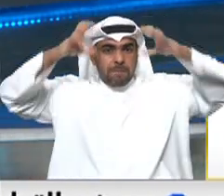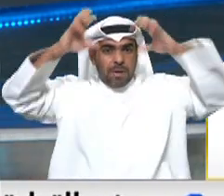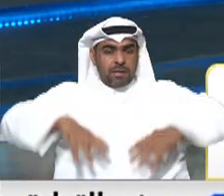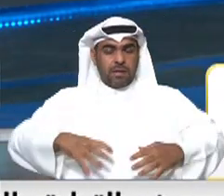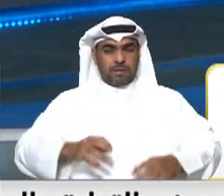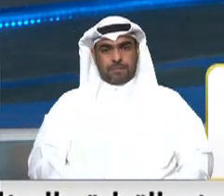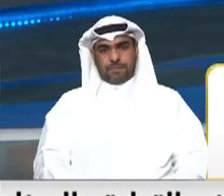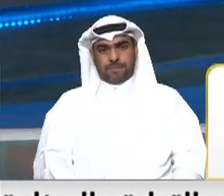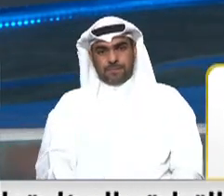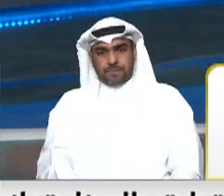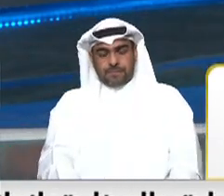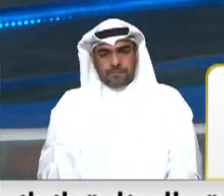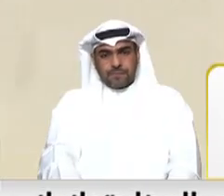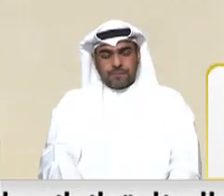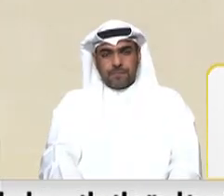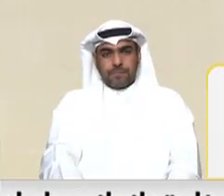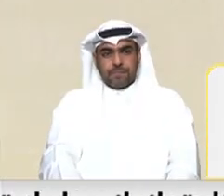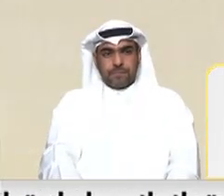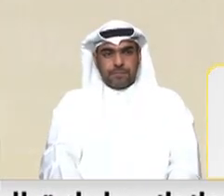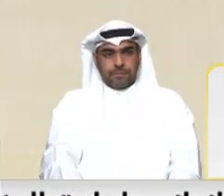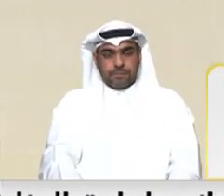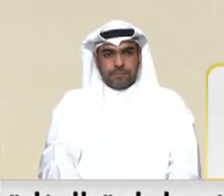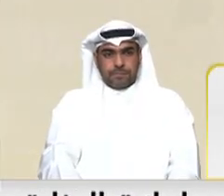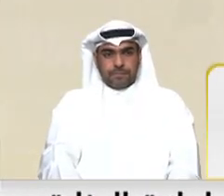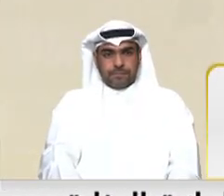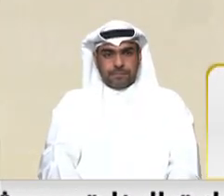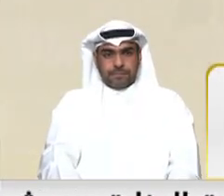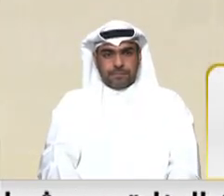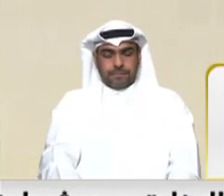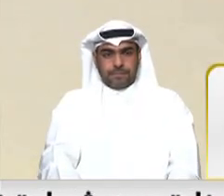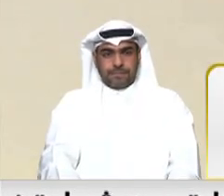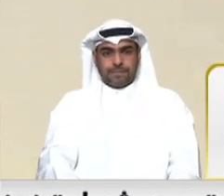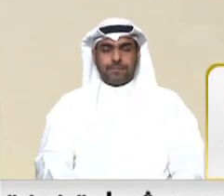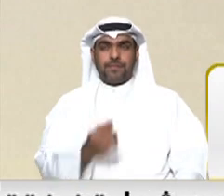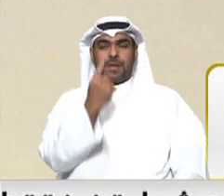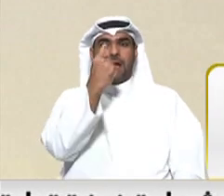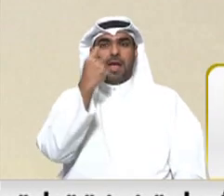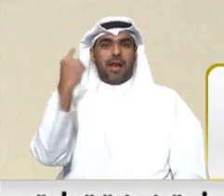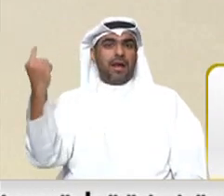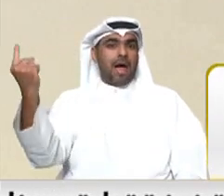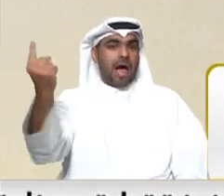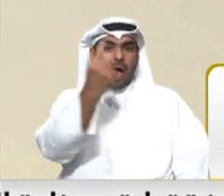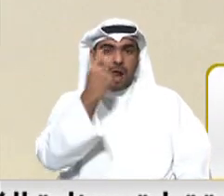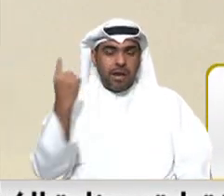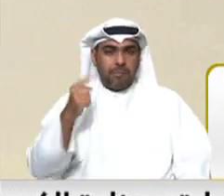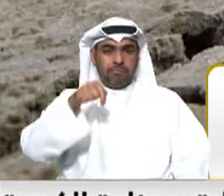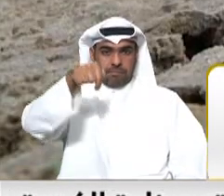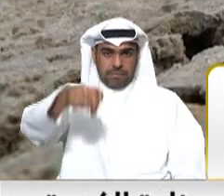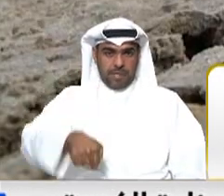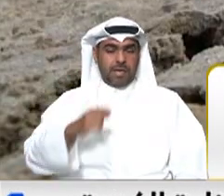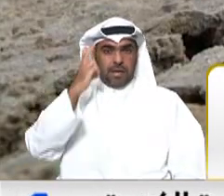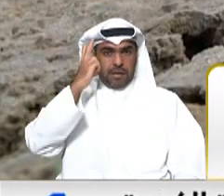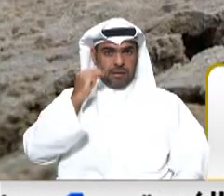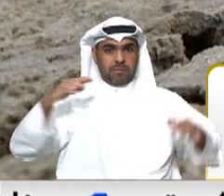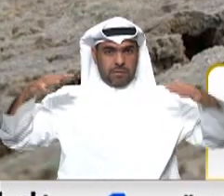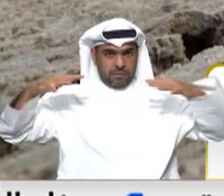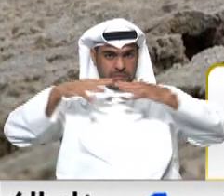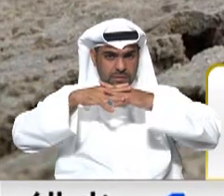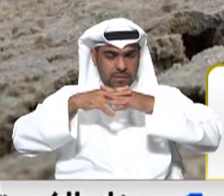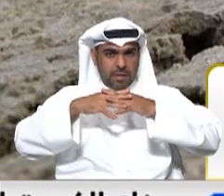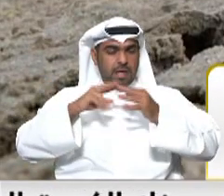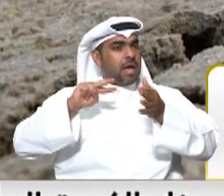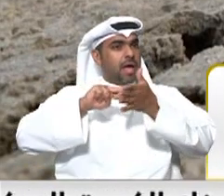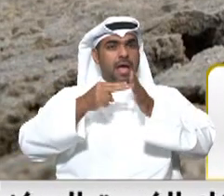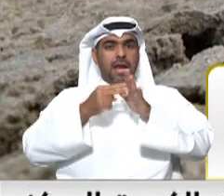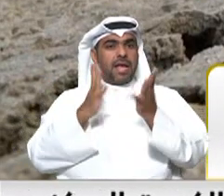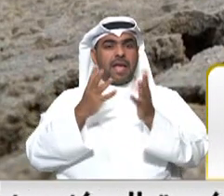حراره الارض تتظافر الجهود عالميا لمعالجه ازمه المناخ